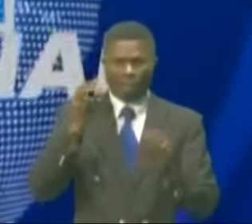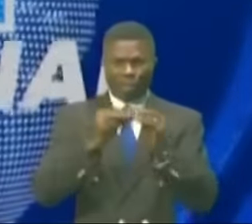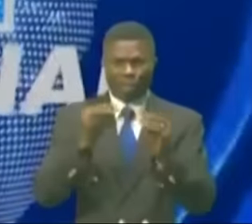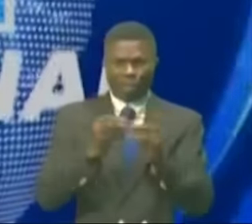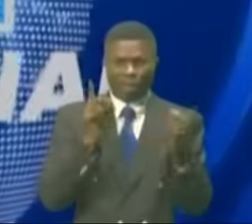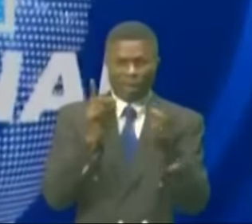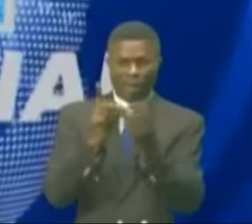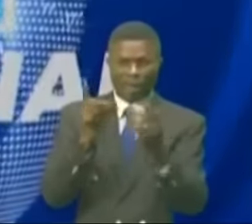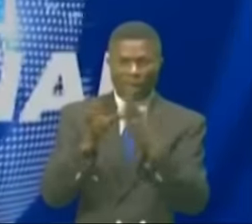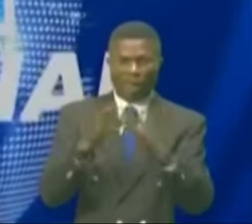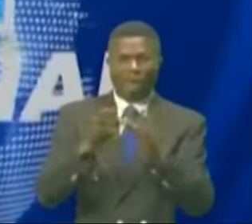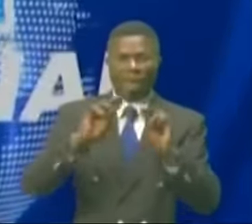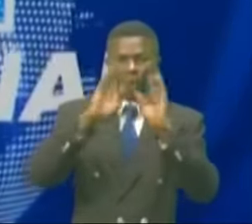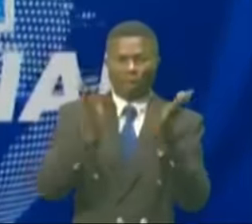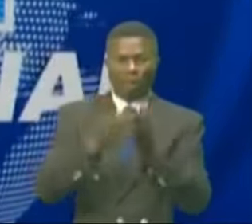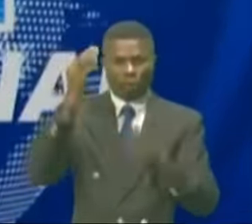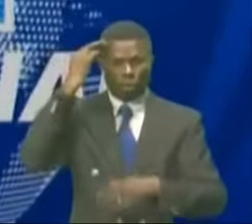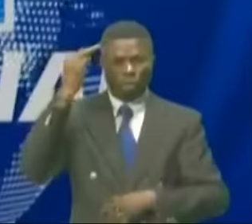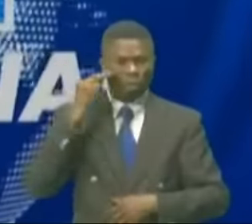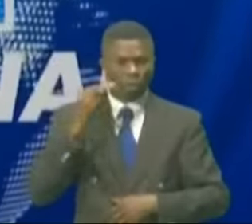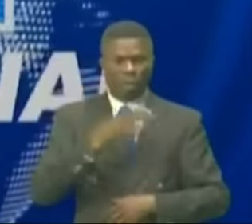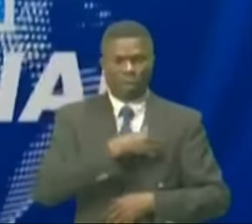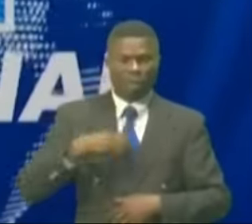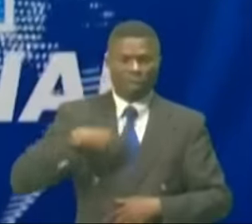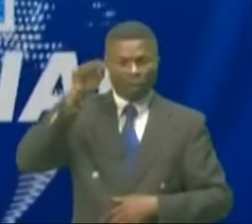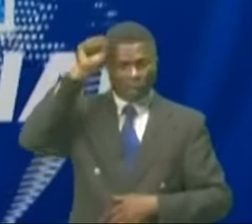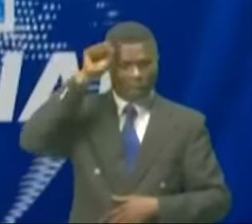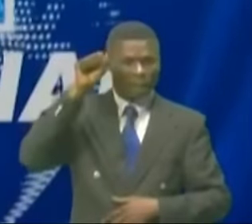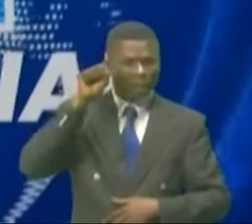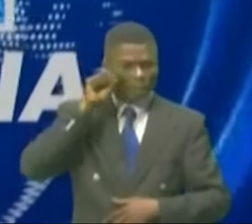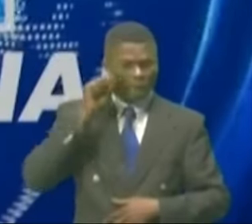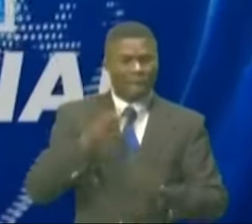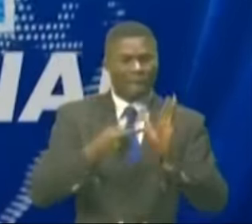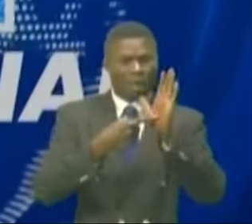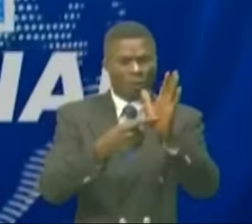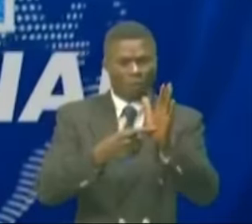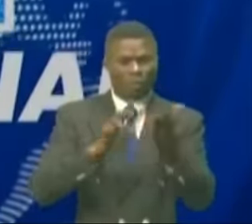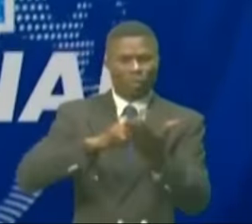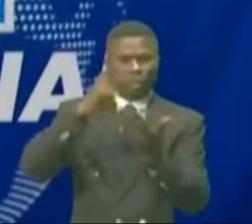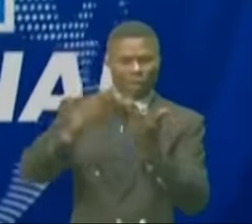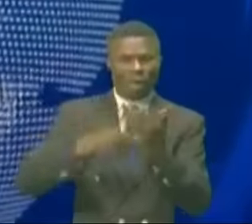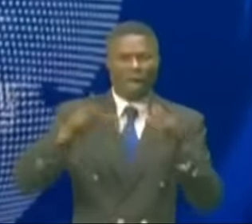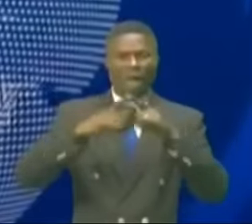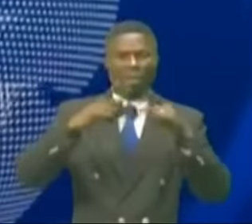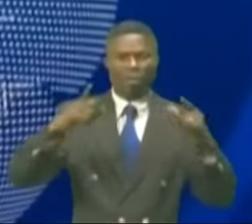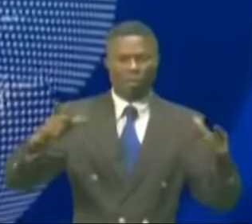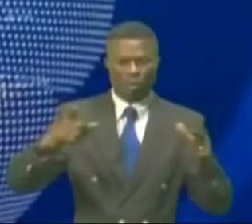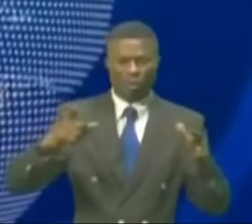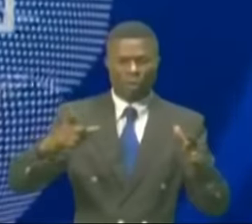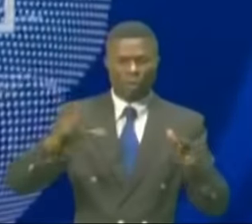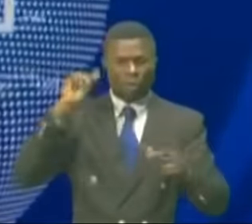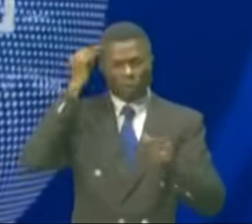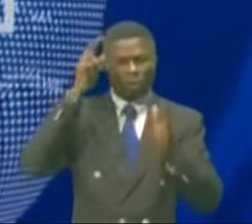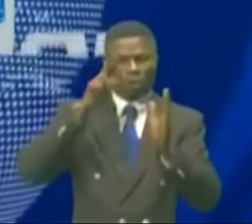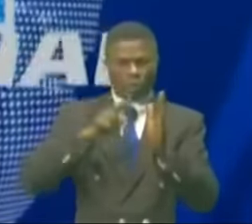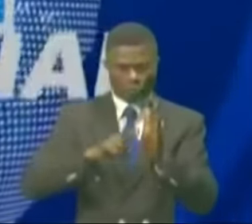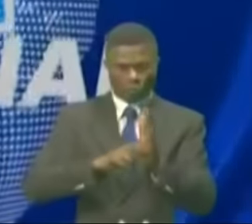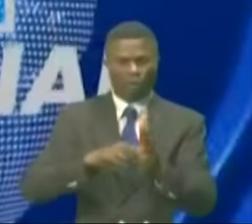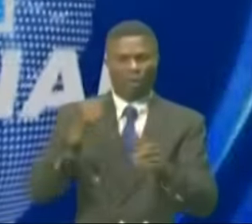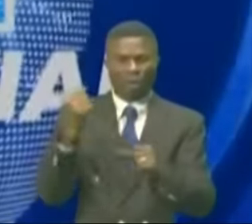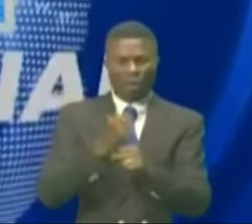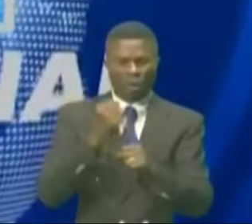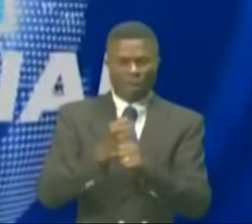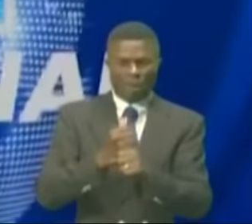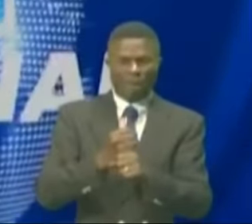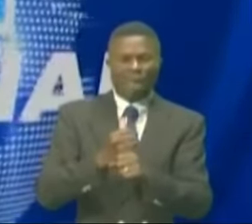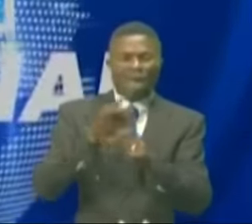de contact avec son gouvernement. Judith Souminois a présenté les grands axes du programme du gouvernement calqué sur les